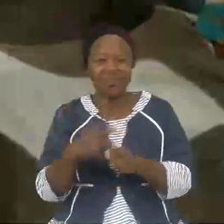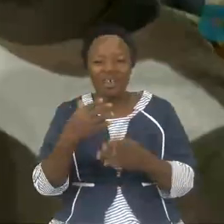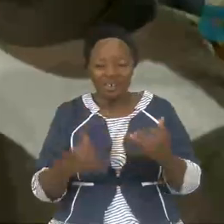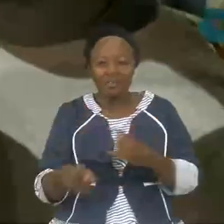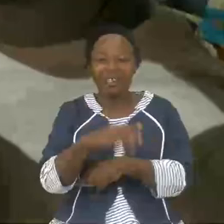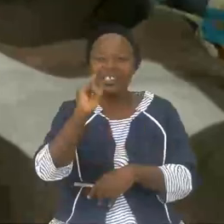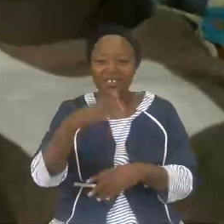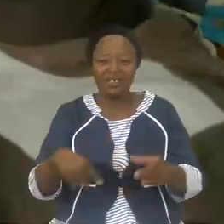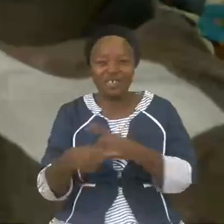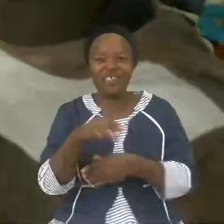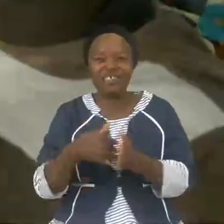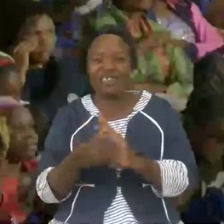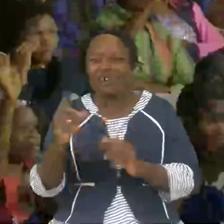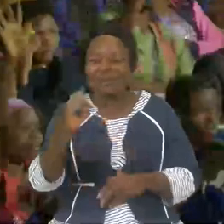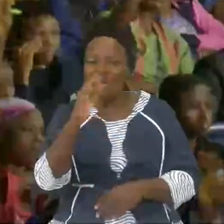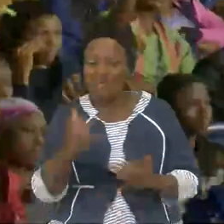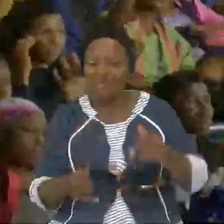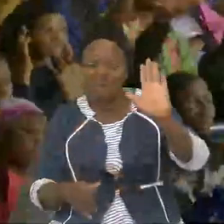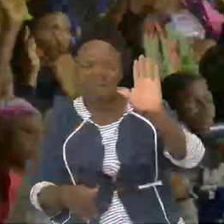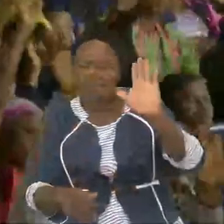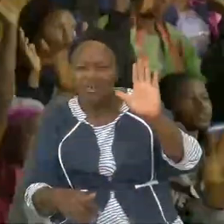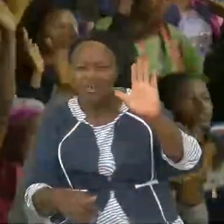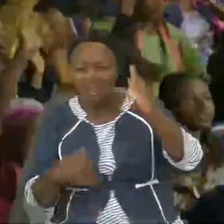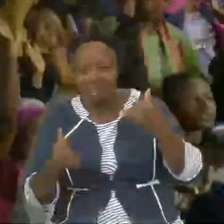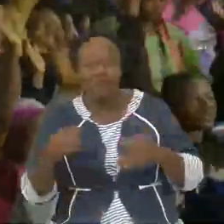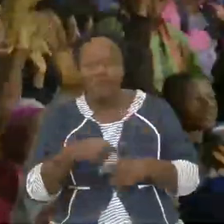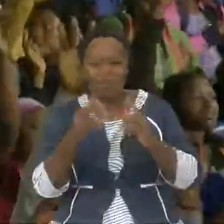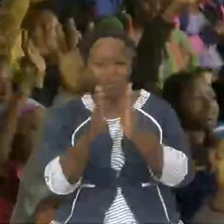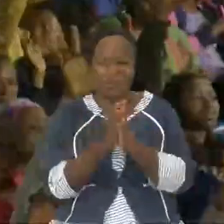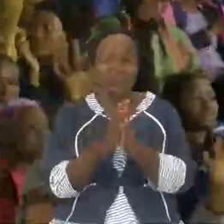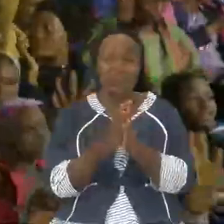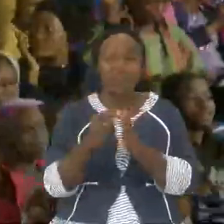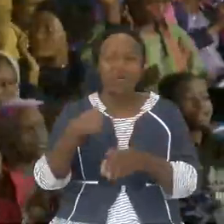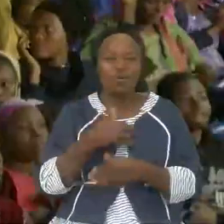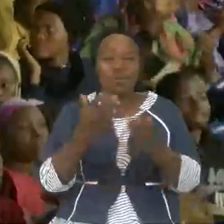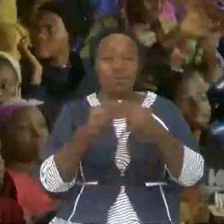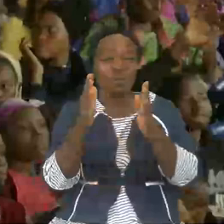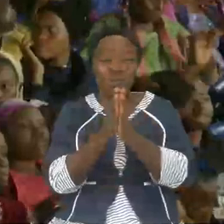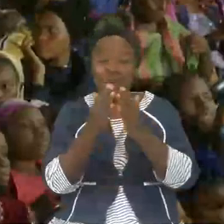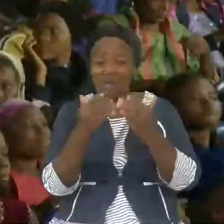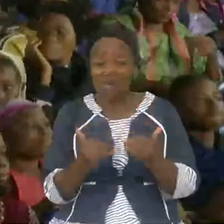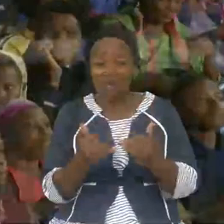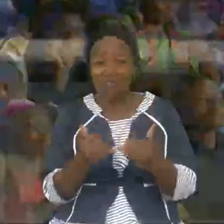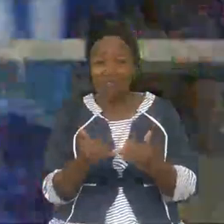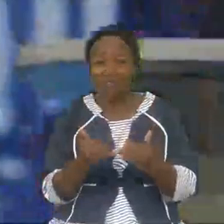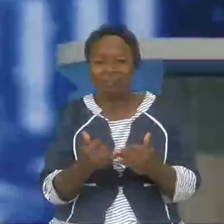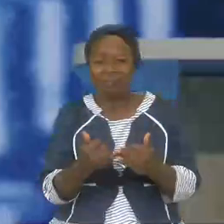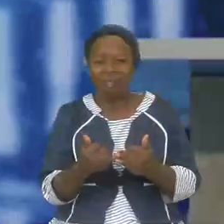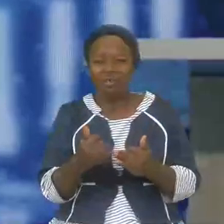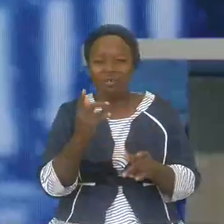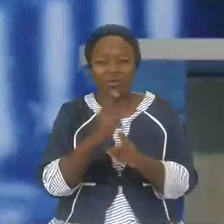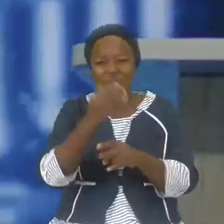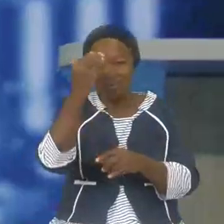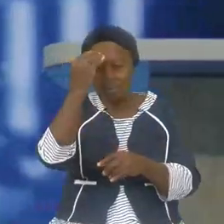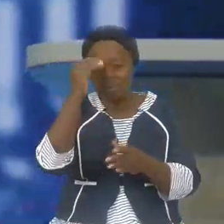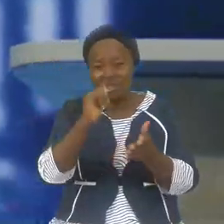c'est ton jour. Où es-tu là-bas? Tête baissée, les yeux fermés. Tête baissée,